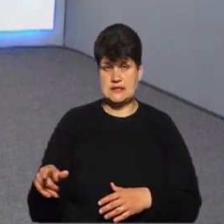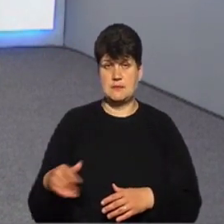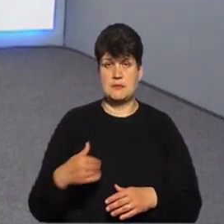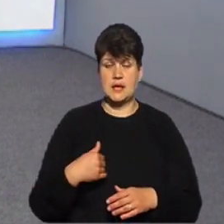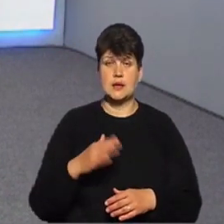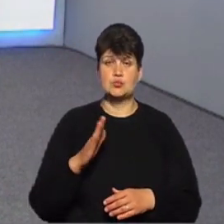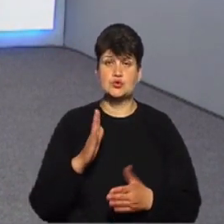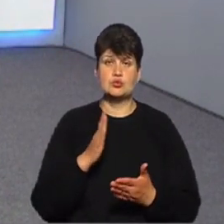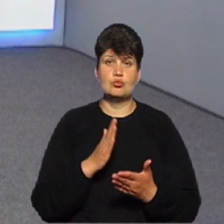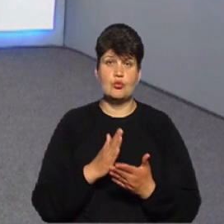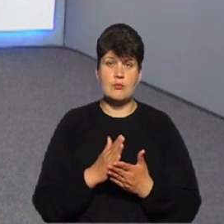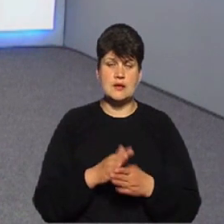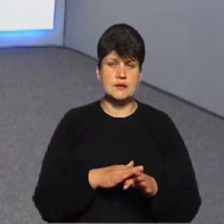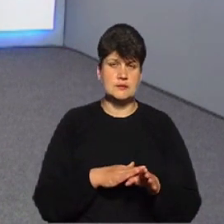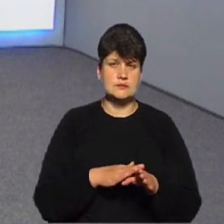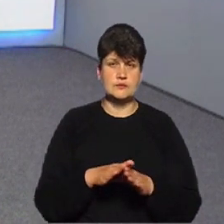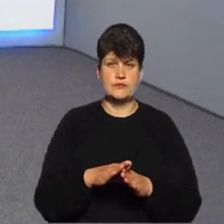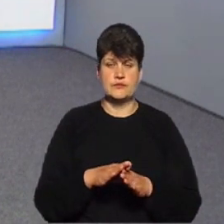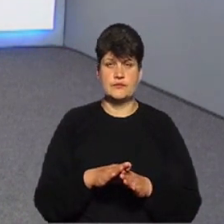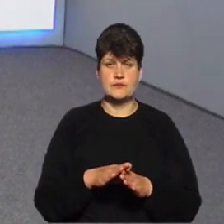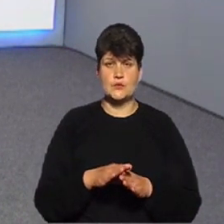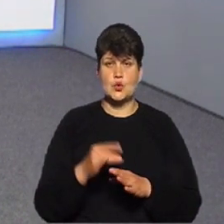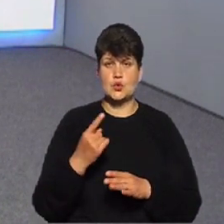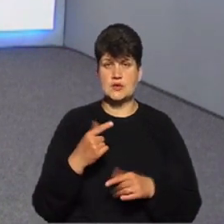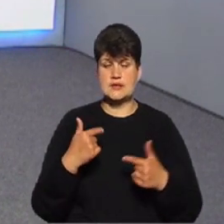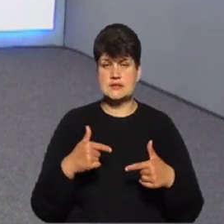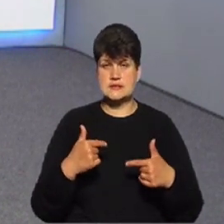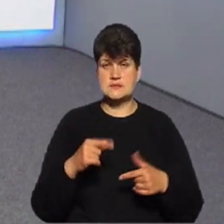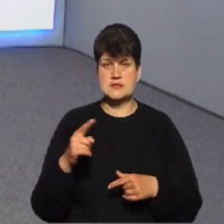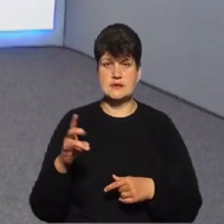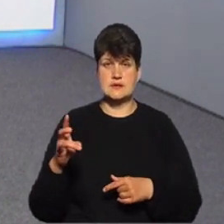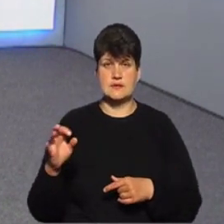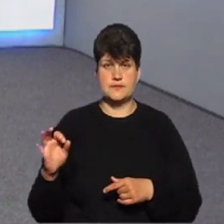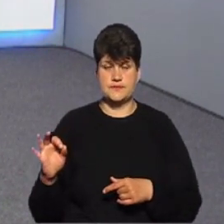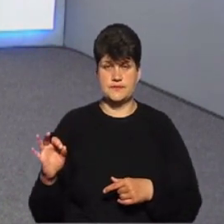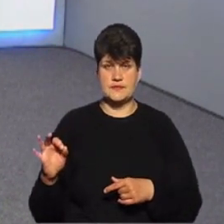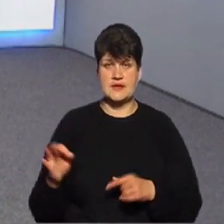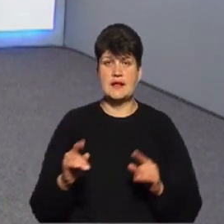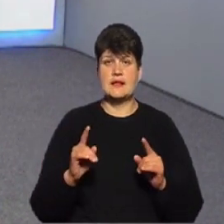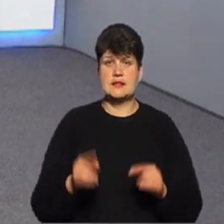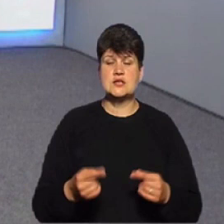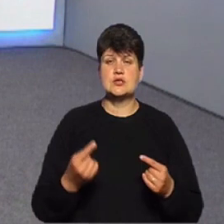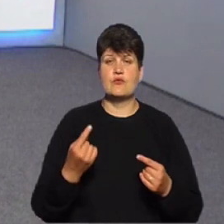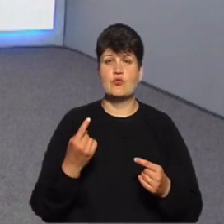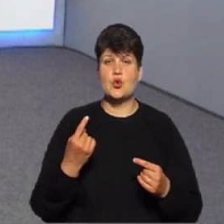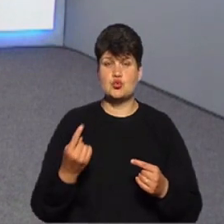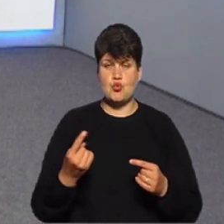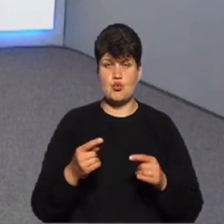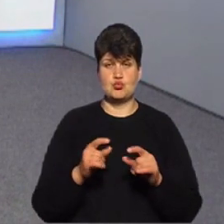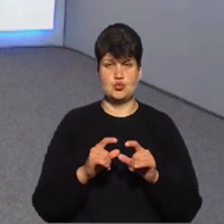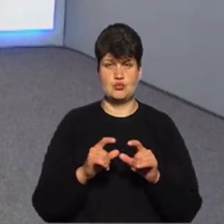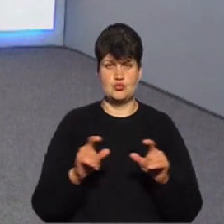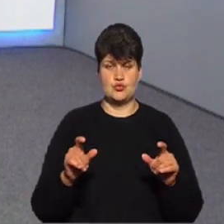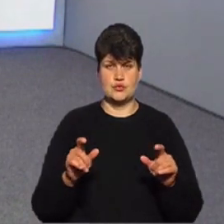так повноцінно ще одну сесію зовнішнього незалежного оцінювання, але ще в одному пункті. Причини наявки традиційні? Хтось там захворів,